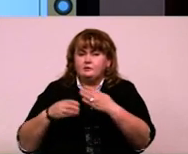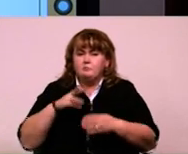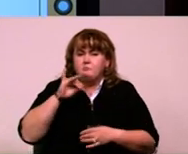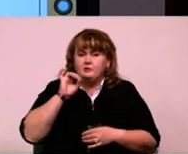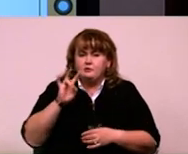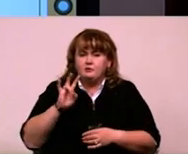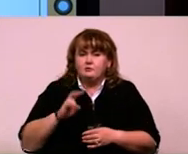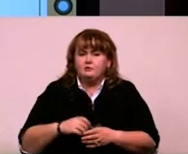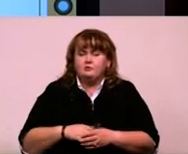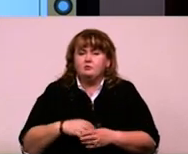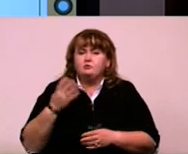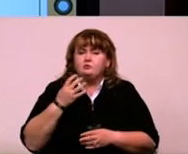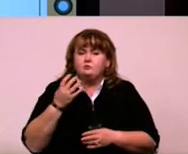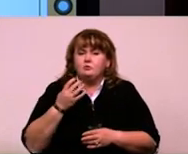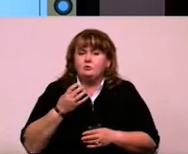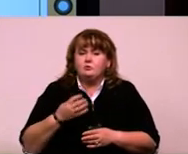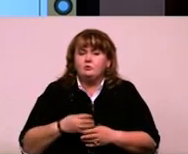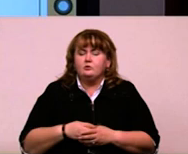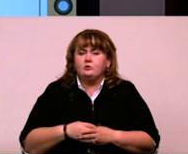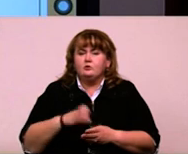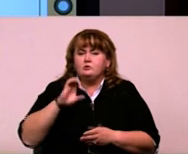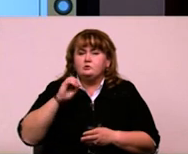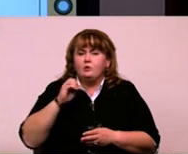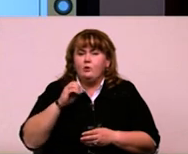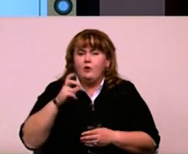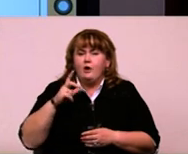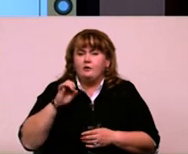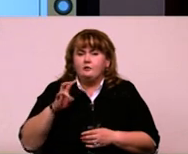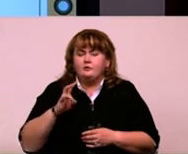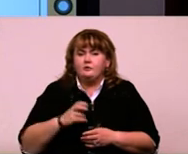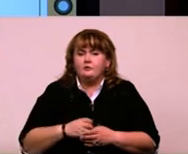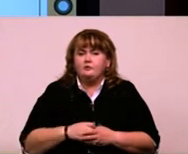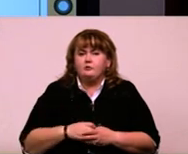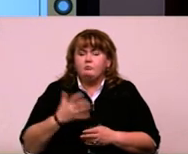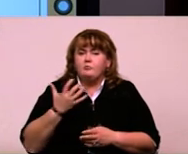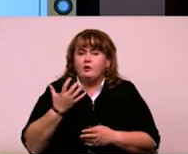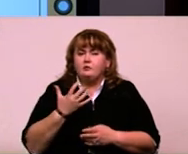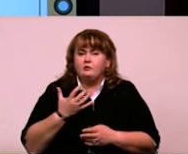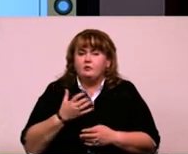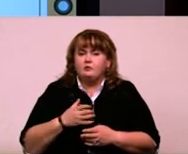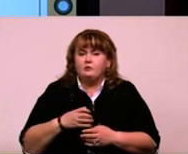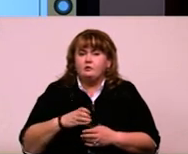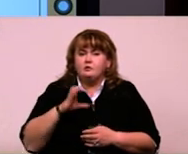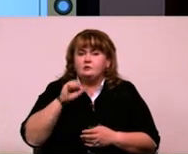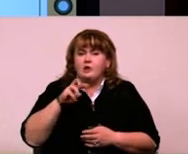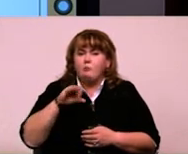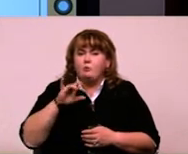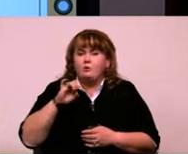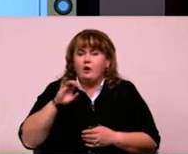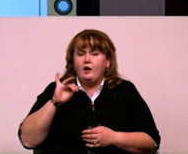Мин. Четвертое. Сёэн. Пятое. Самураи.